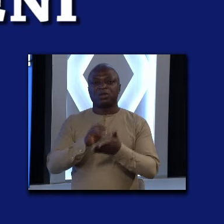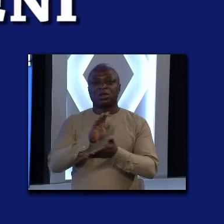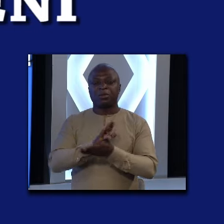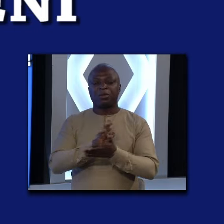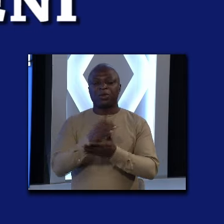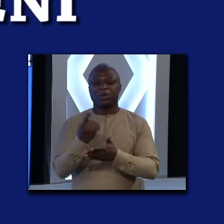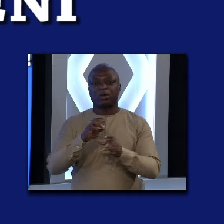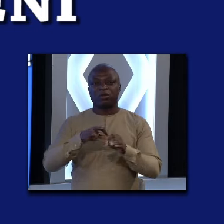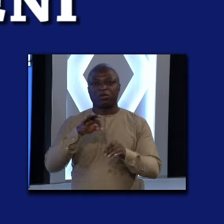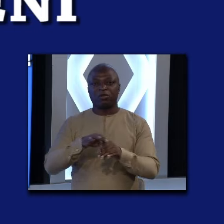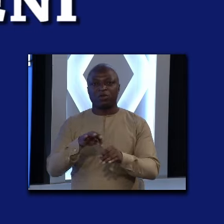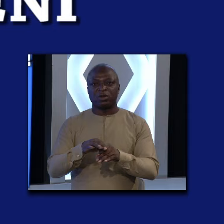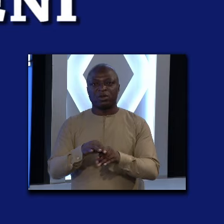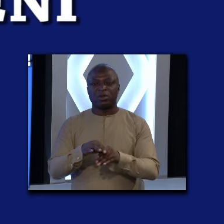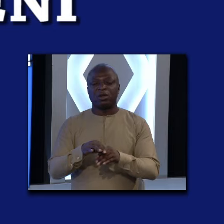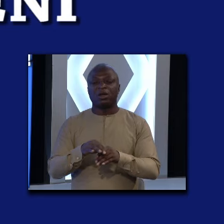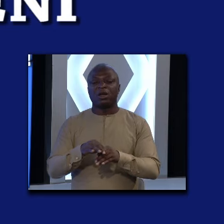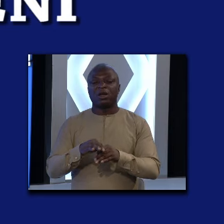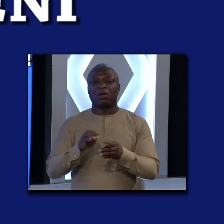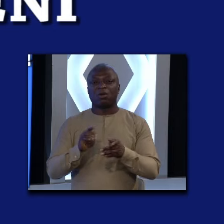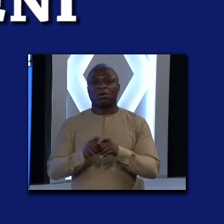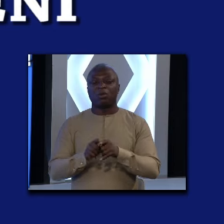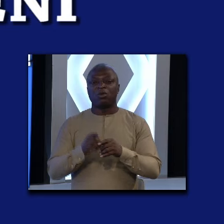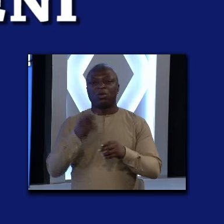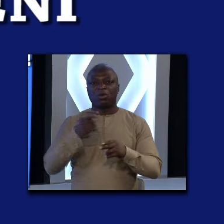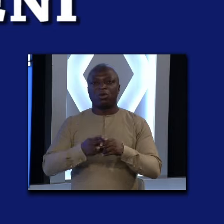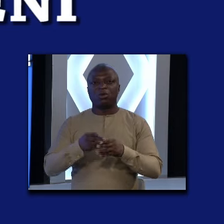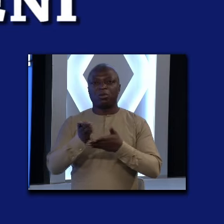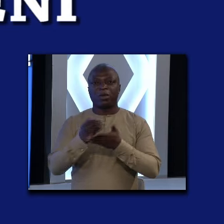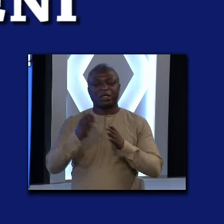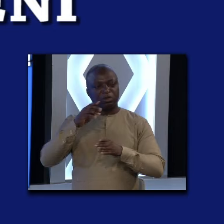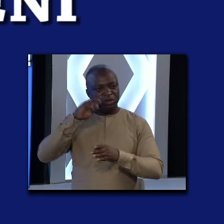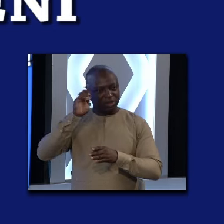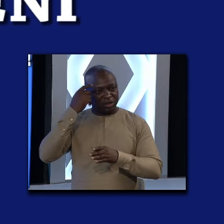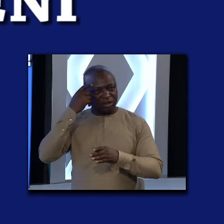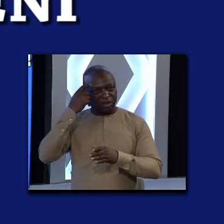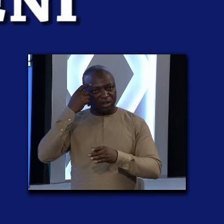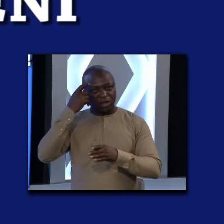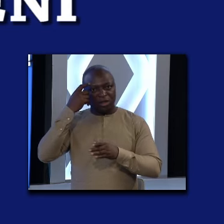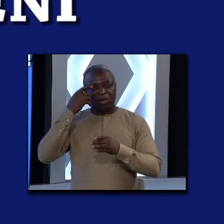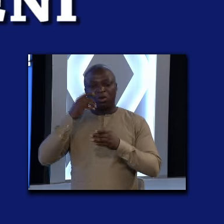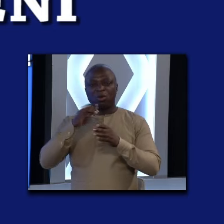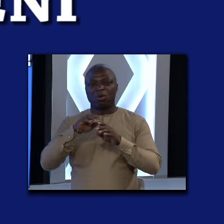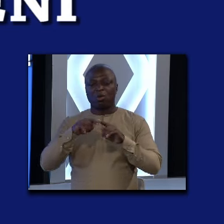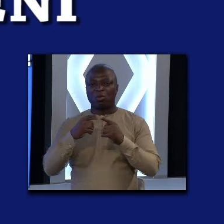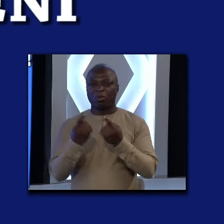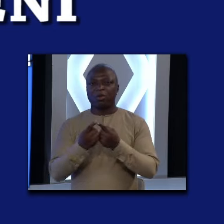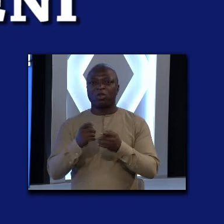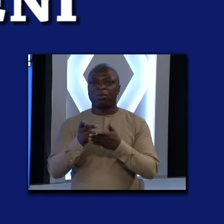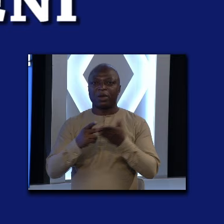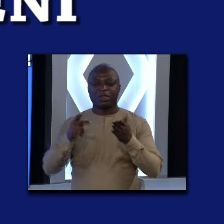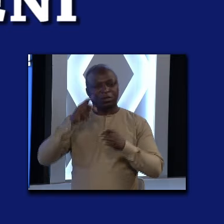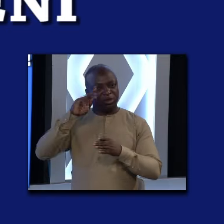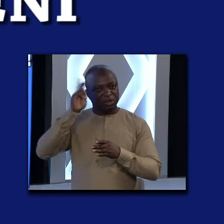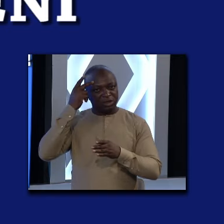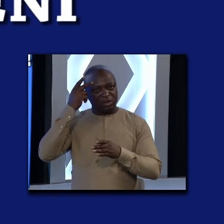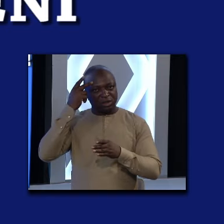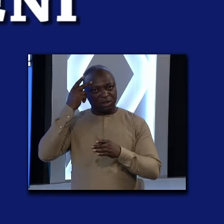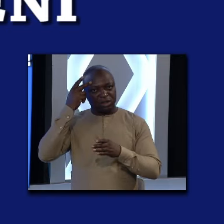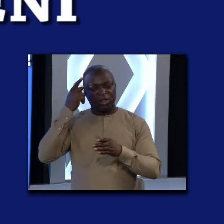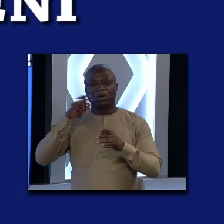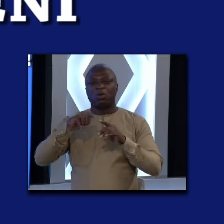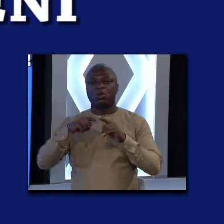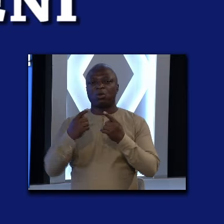de vote, en l'occurrence le nom du parti politique, du regroupement de partis politiques ou du